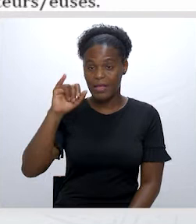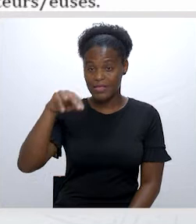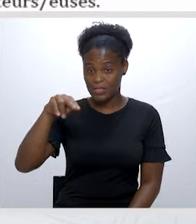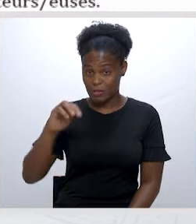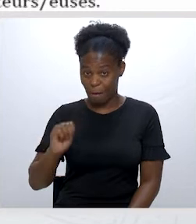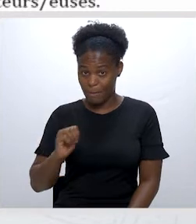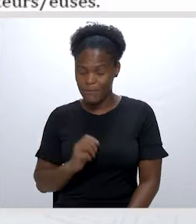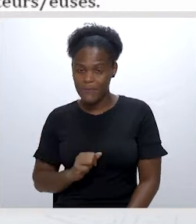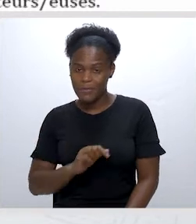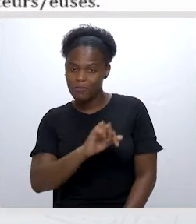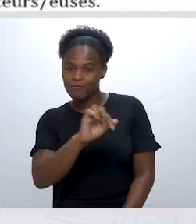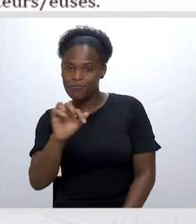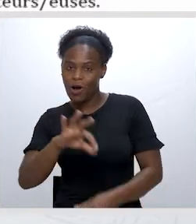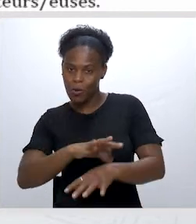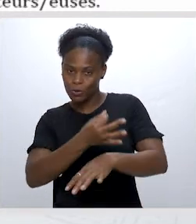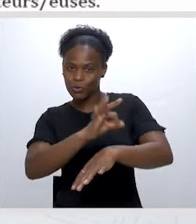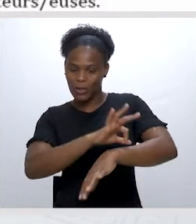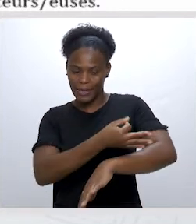Vous êtes couturière.